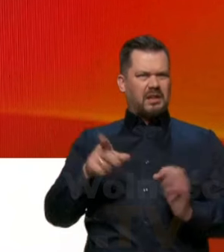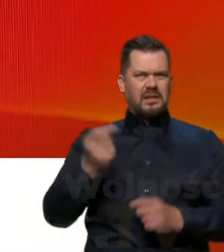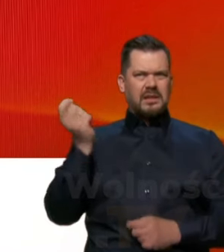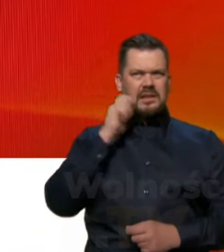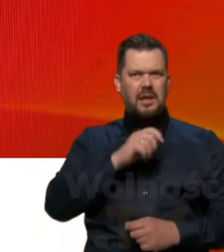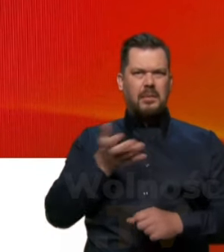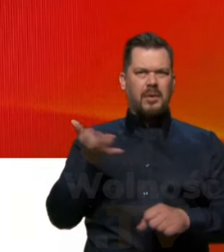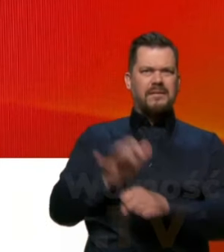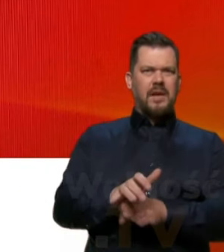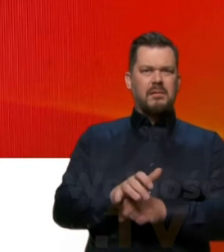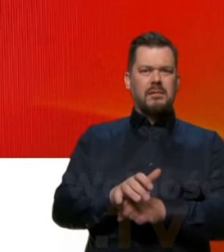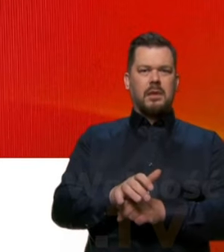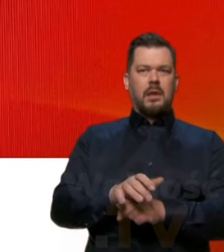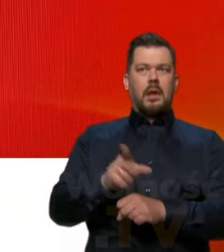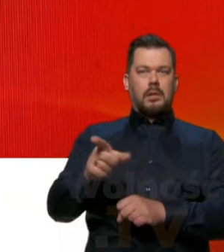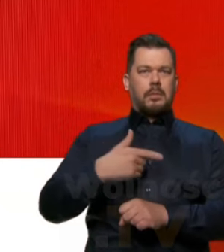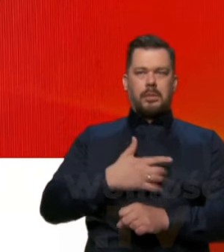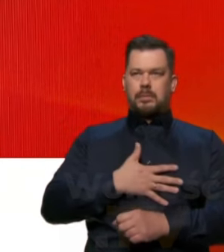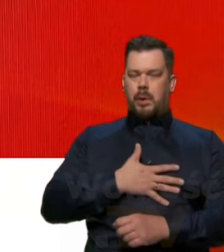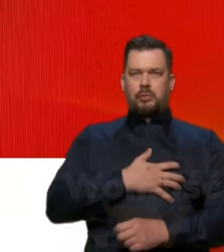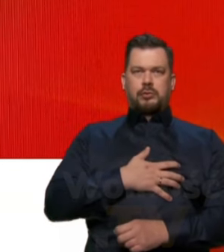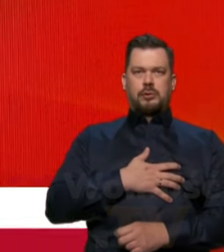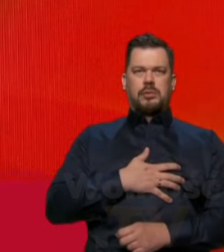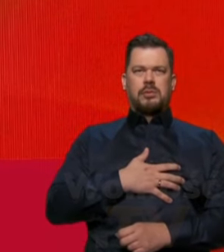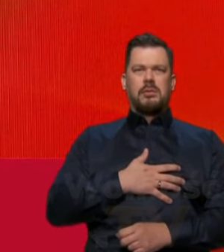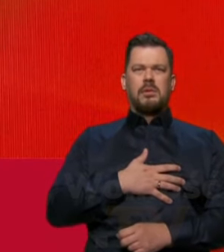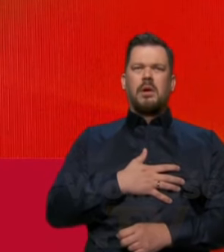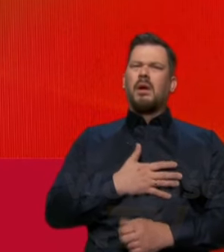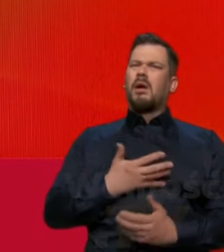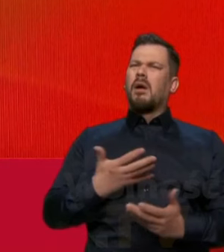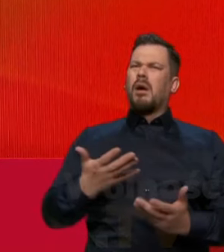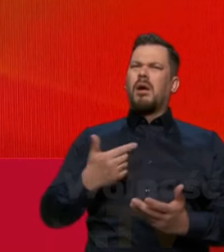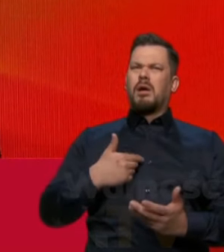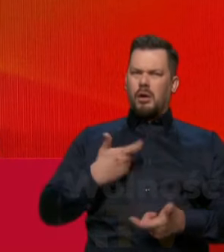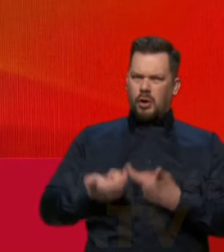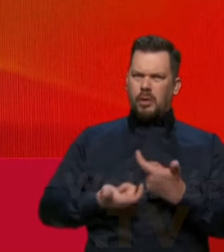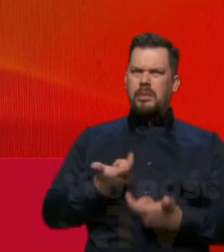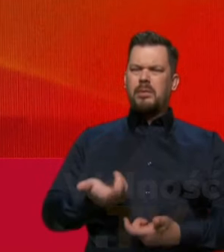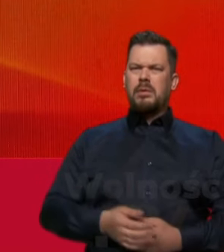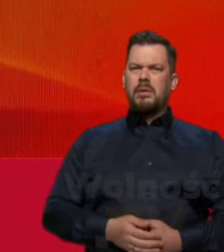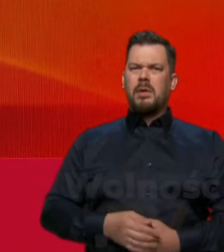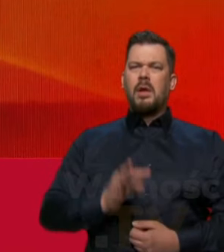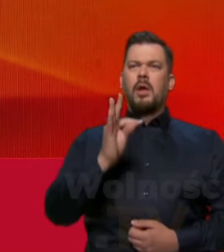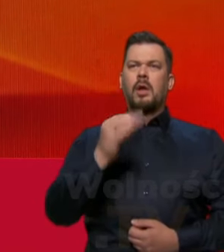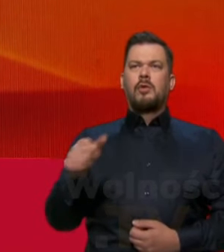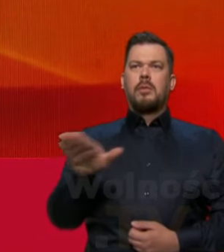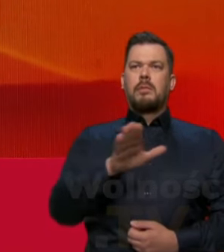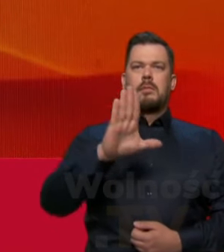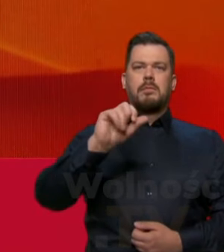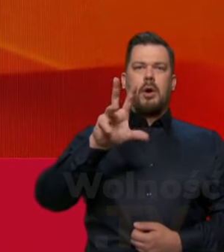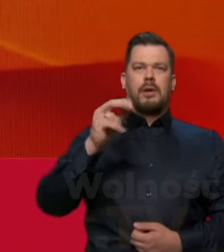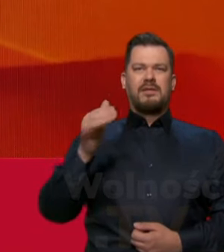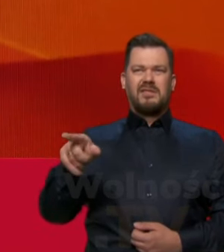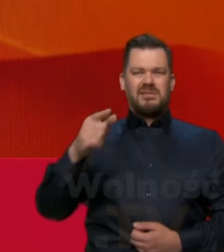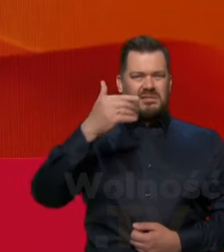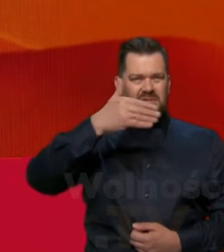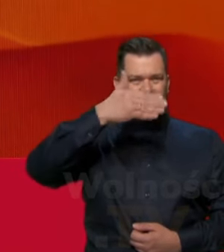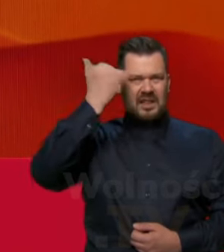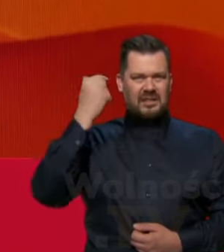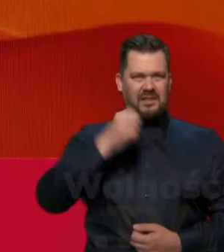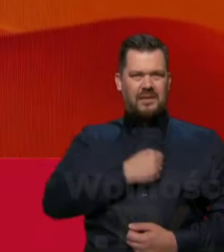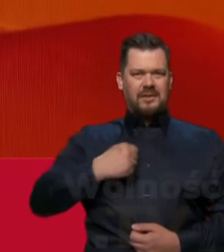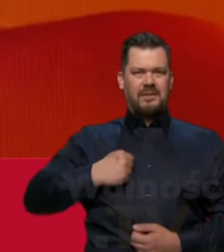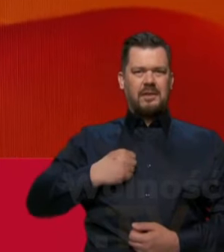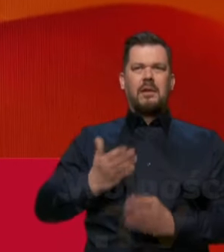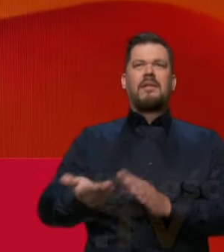Warszawie wydarzyła, bo oczywiście poruszyło to nas wszystkich. Natomiast my reagujemy. Widać, że pan Dobiasz Bocheński nie ma pojęcia o tym, co się dzieje w Warszawie, dlatego że my